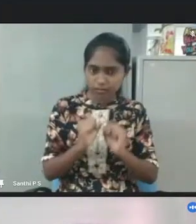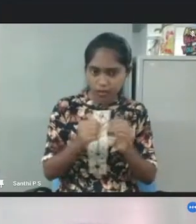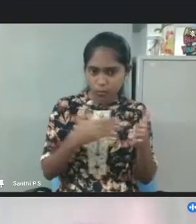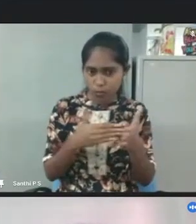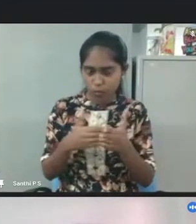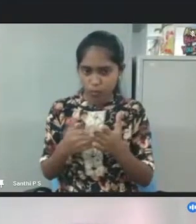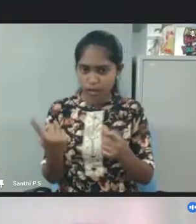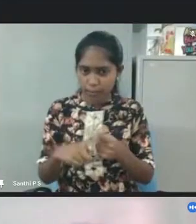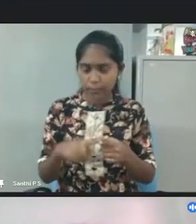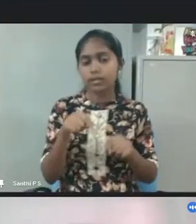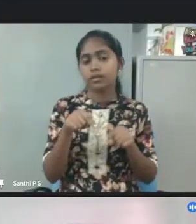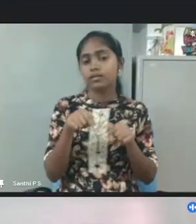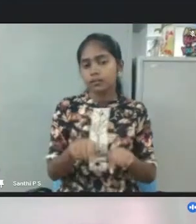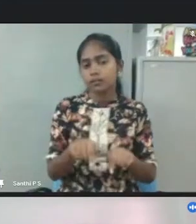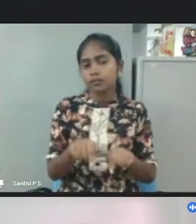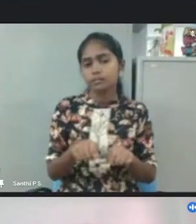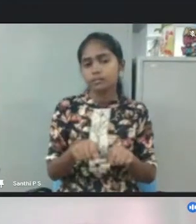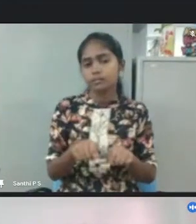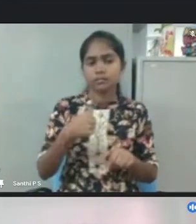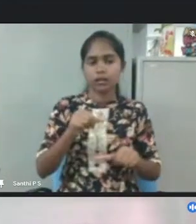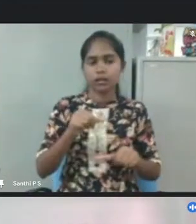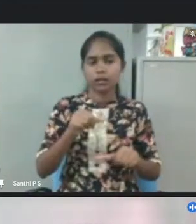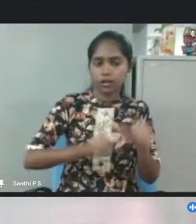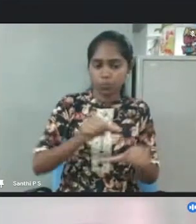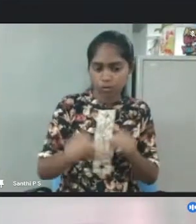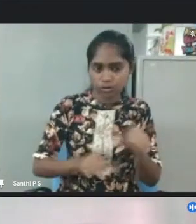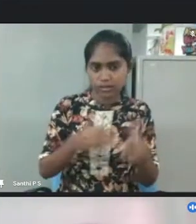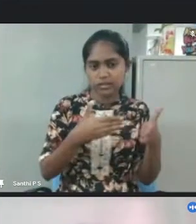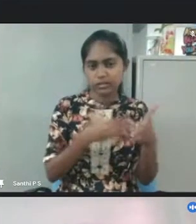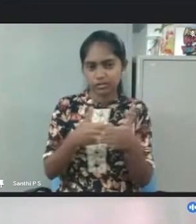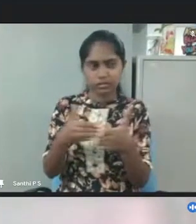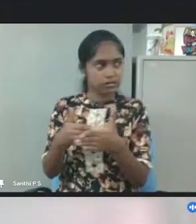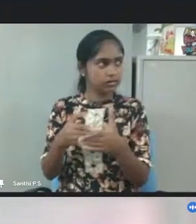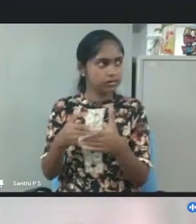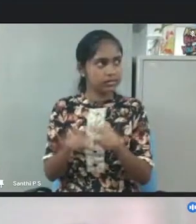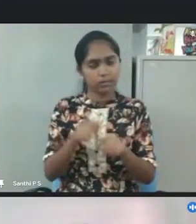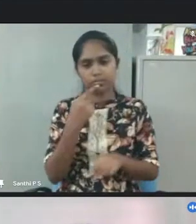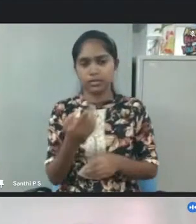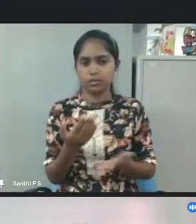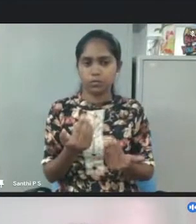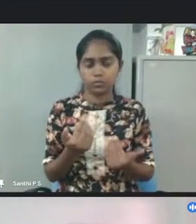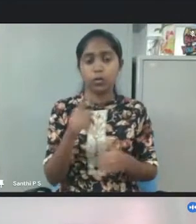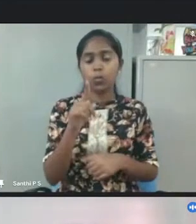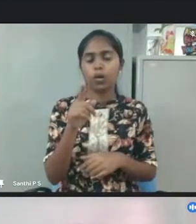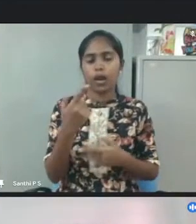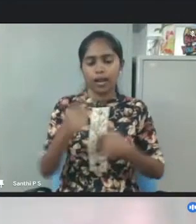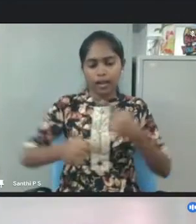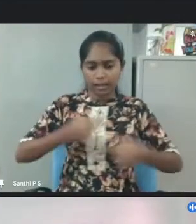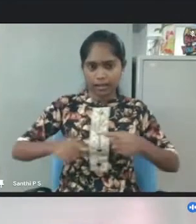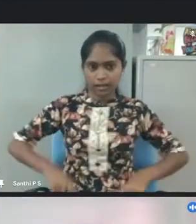ഇതിനെയെല്ലാം നമ്മൾ ഒരു പ്രവർത്തന പരിമിതി, നമ്മൾക്ക് ഒരു കാര്യം ചെയ്യാൻ ഒരു വ്യക്തിക്ക് വരുന്ന ബുദ്ധിമുട്ടുകളെ നമ്മൾ